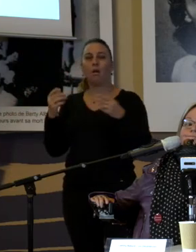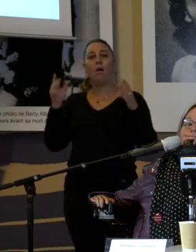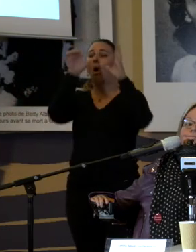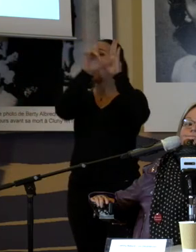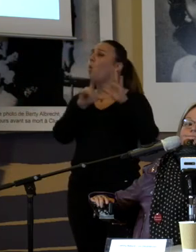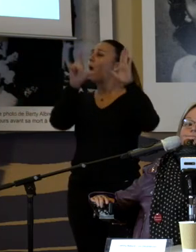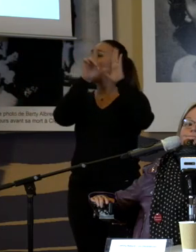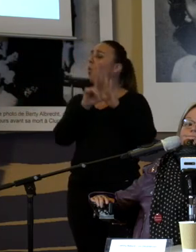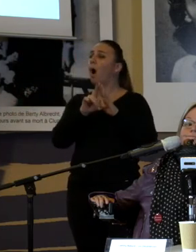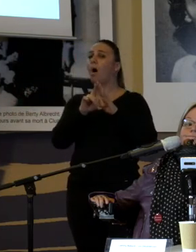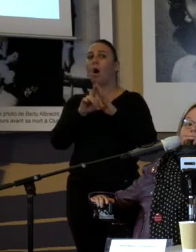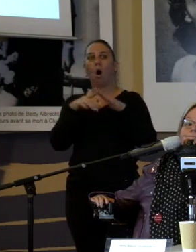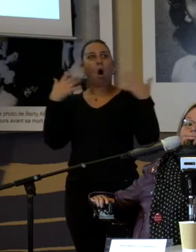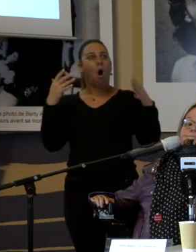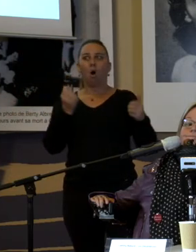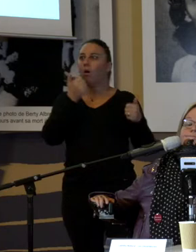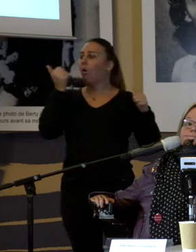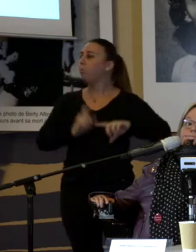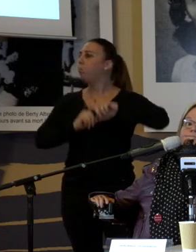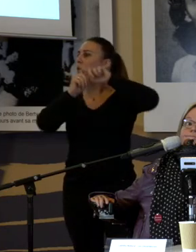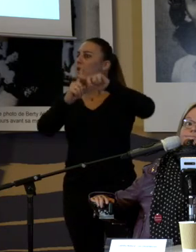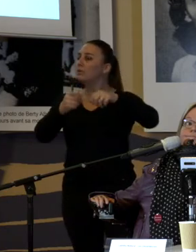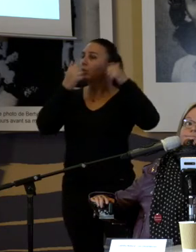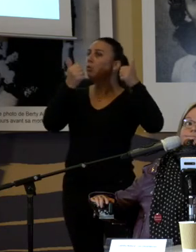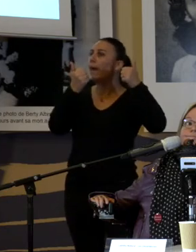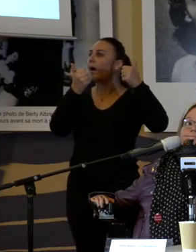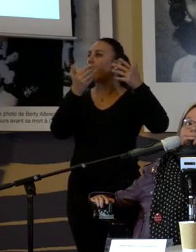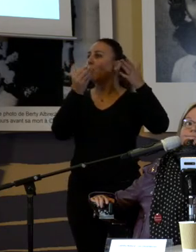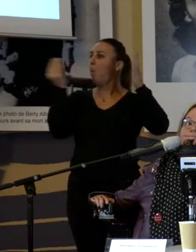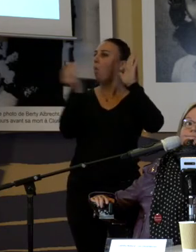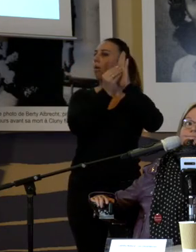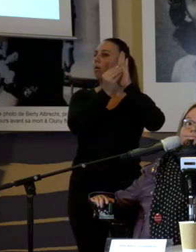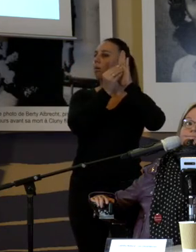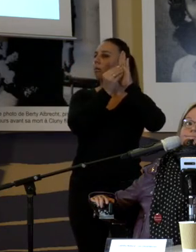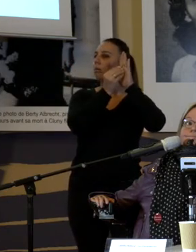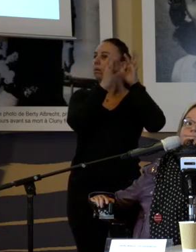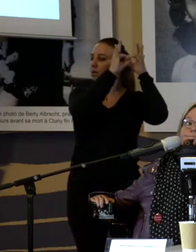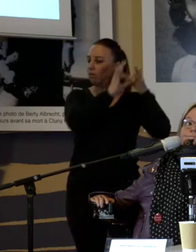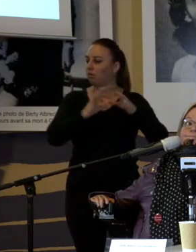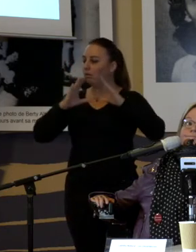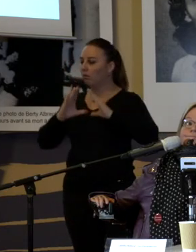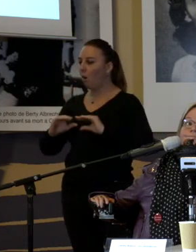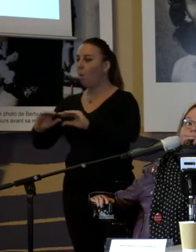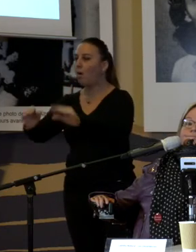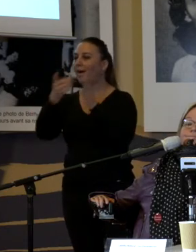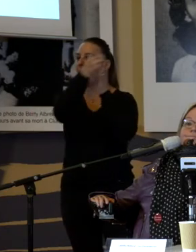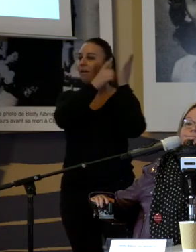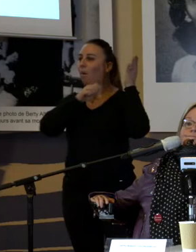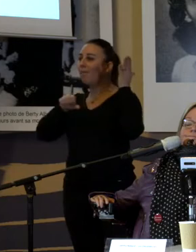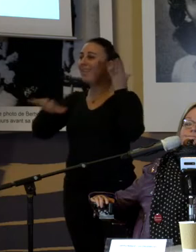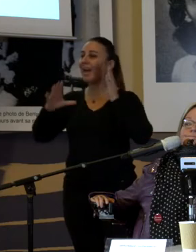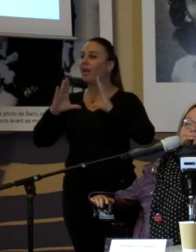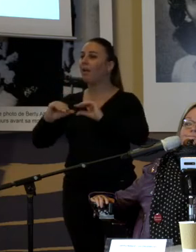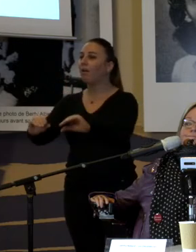qui peuvent paraître très généreuses, mais leur déclinaison concrète, qui passe par ce qu'on appelle des décrets d'application,